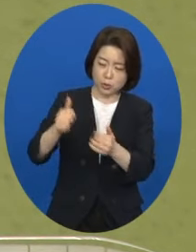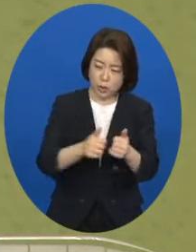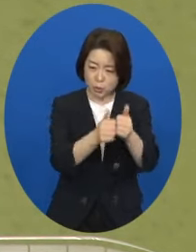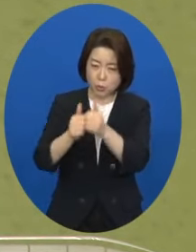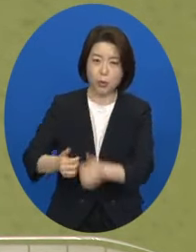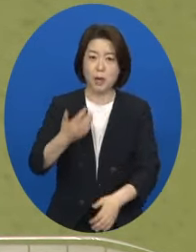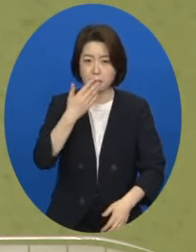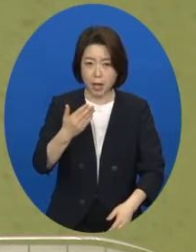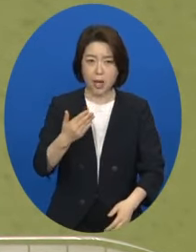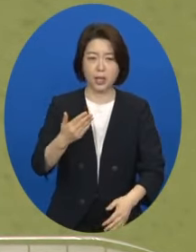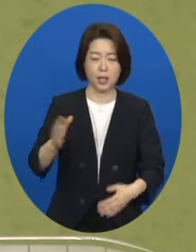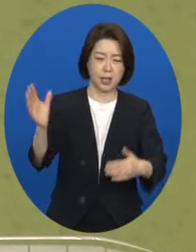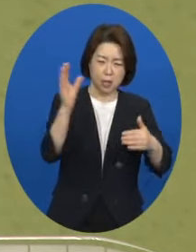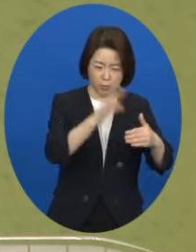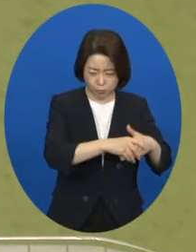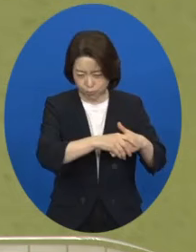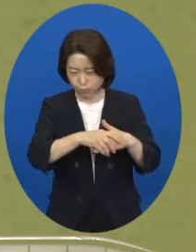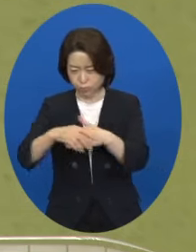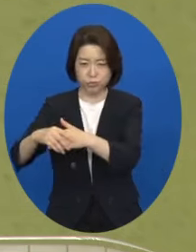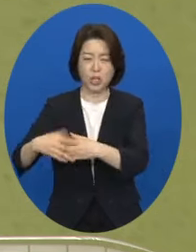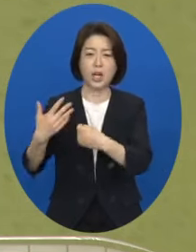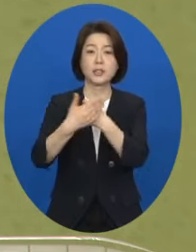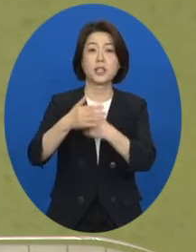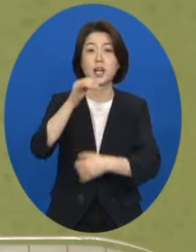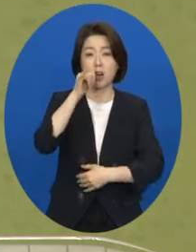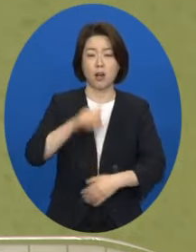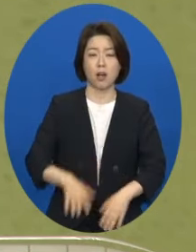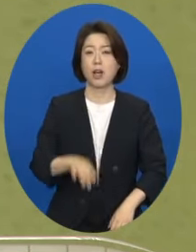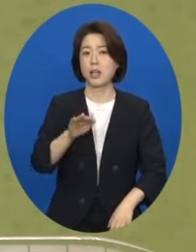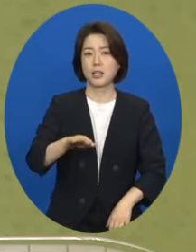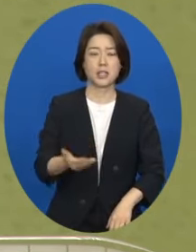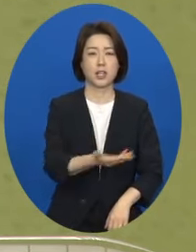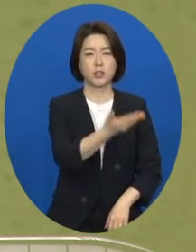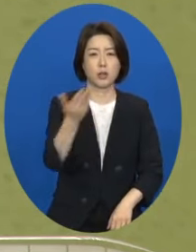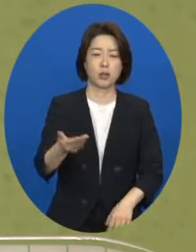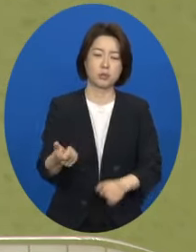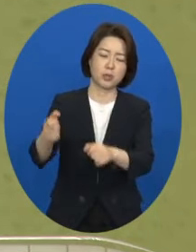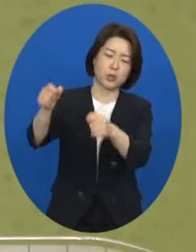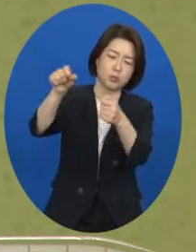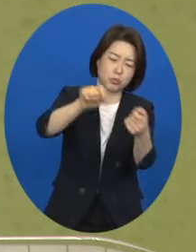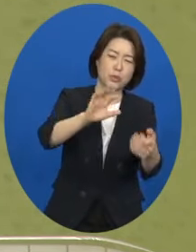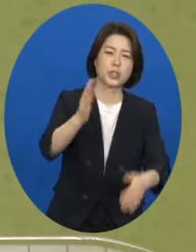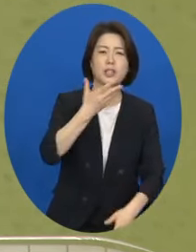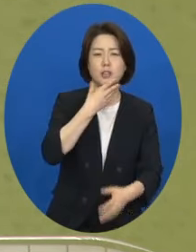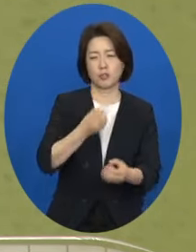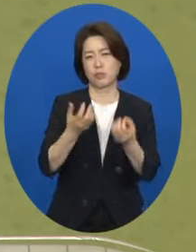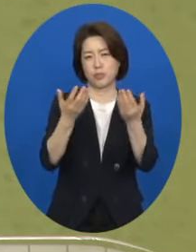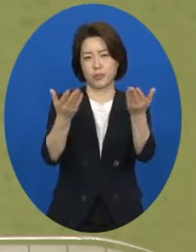있도록 붙잡아주시는 은혜가 있다는 것입니다. 이것이 여러분들에게 부어지게 되기를 축복합니다.